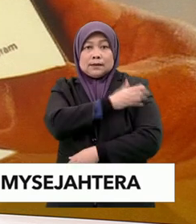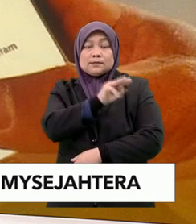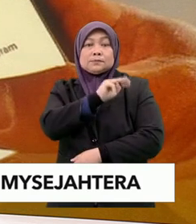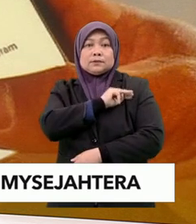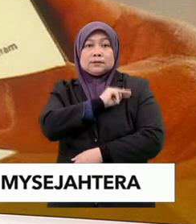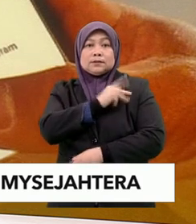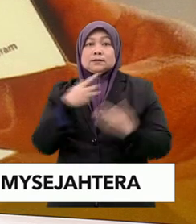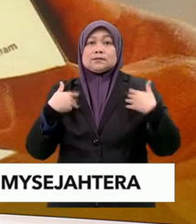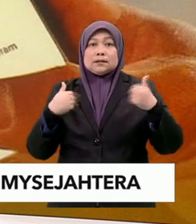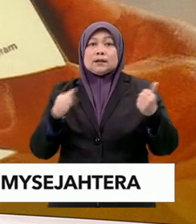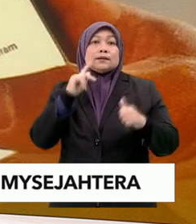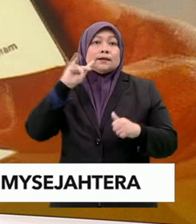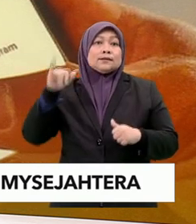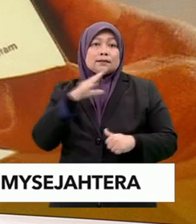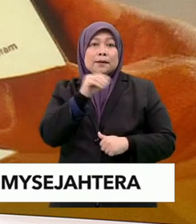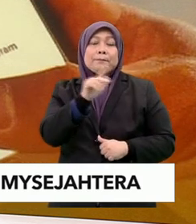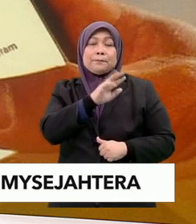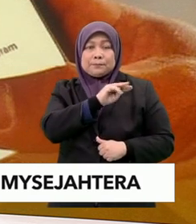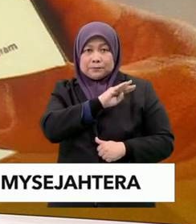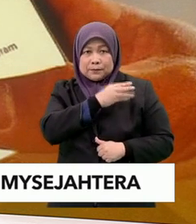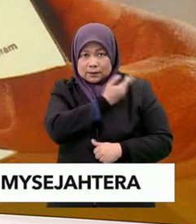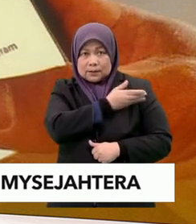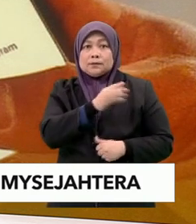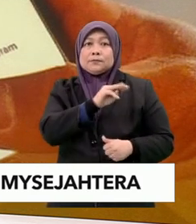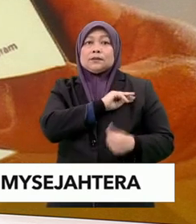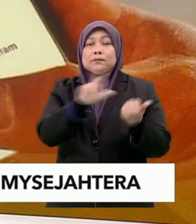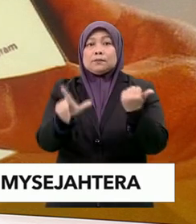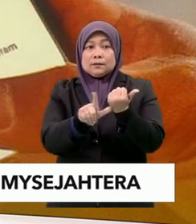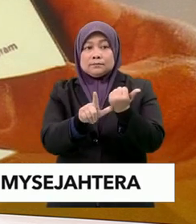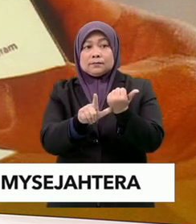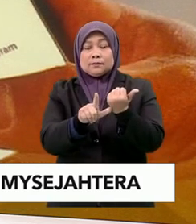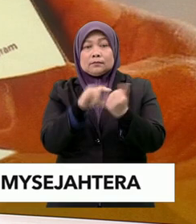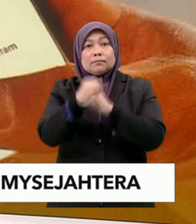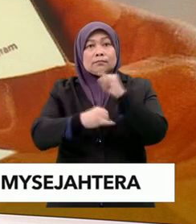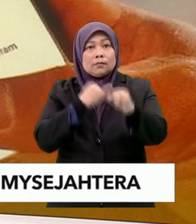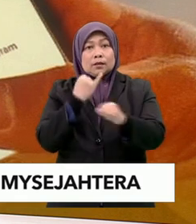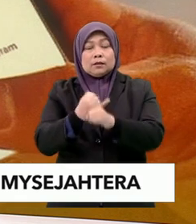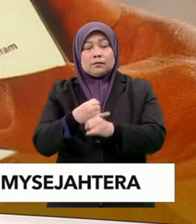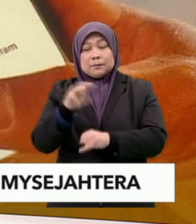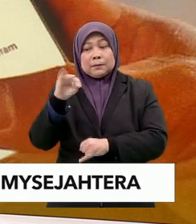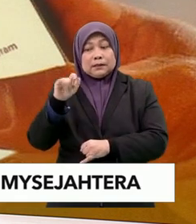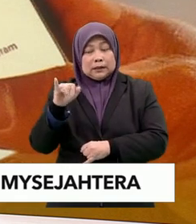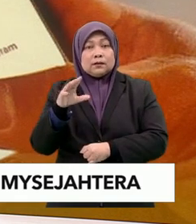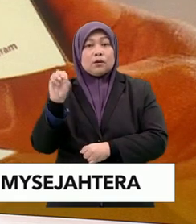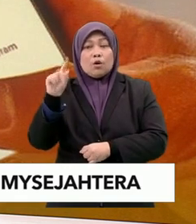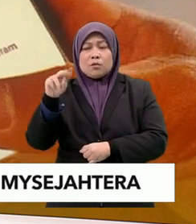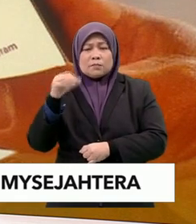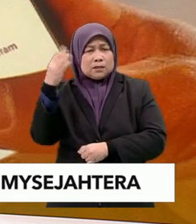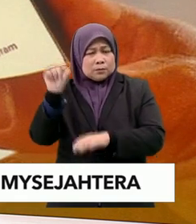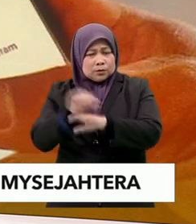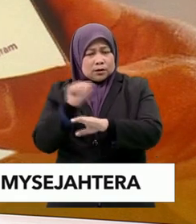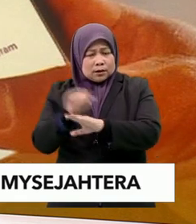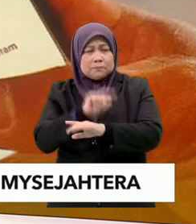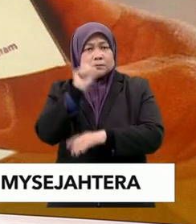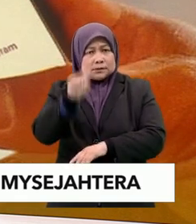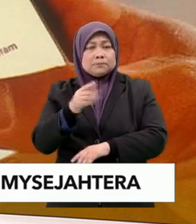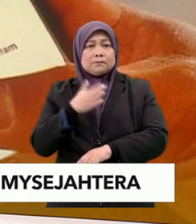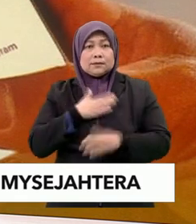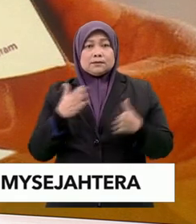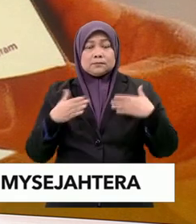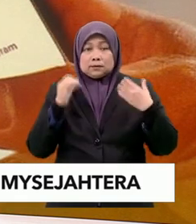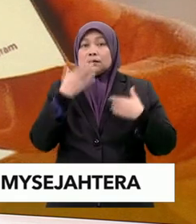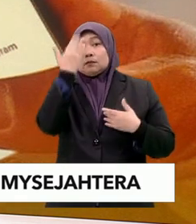Jamaluddin dan bekas timbalan menteri perdagangan antarabangsa dan industri on kan Ming berkata penggunaan semula aplikasi itu mampu memberi